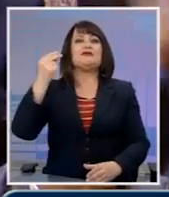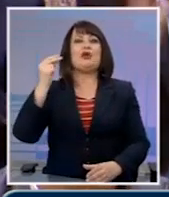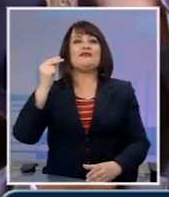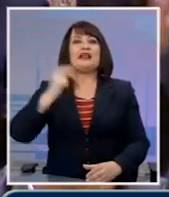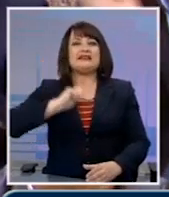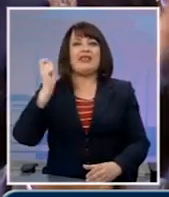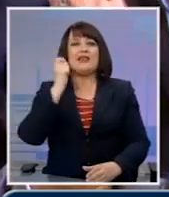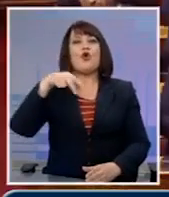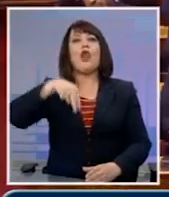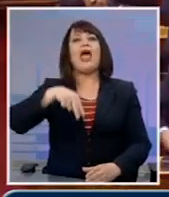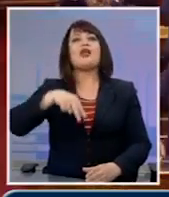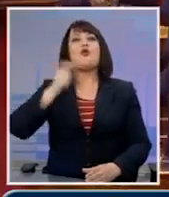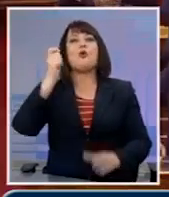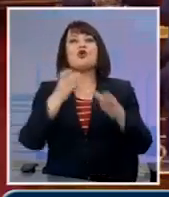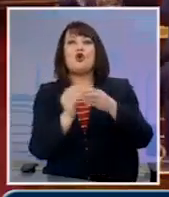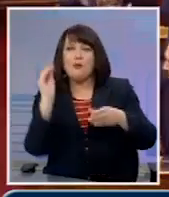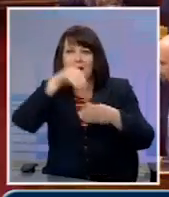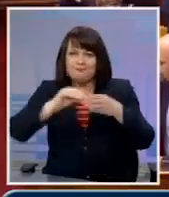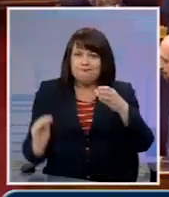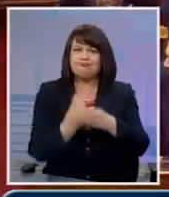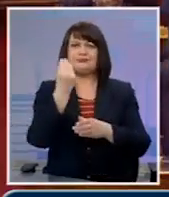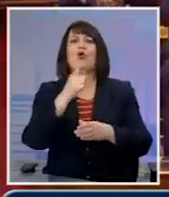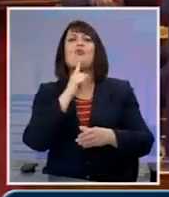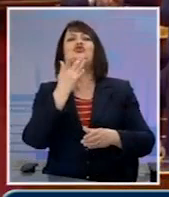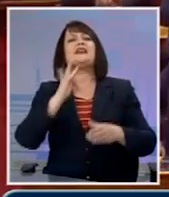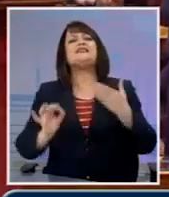λαϊκό μέτωπο είναι στη βουλή της